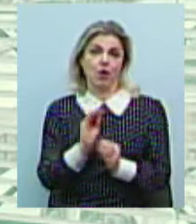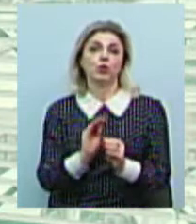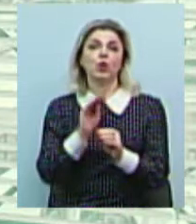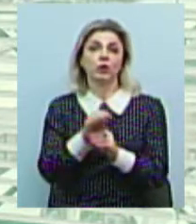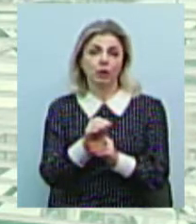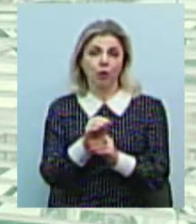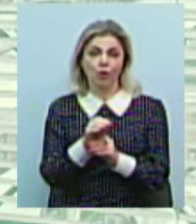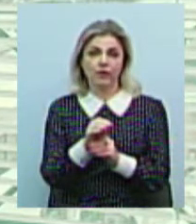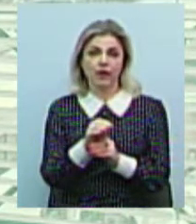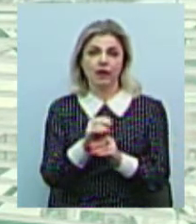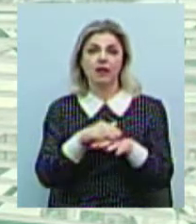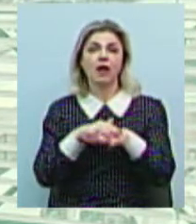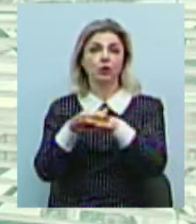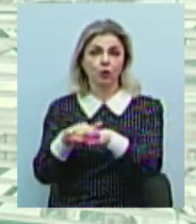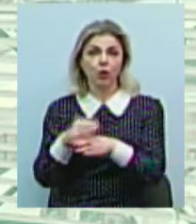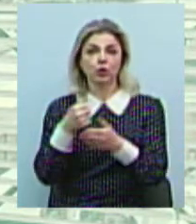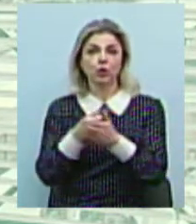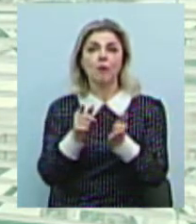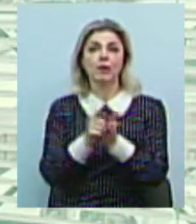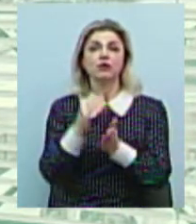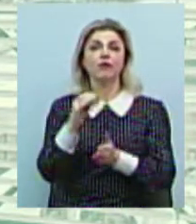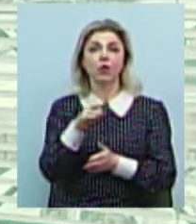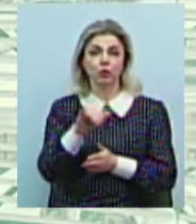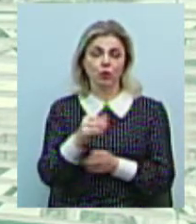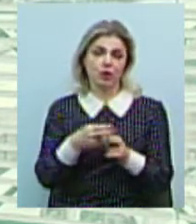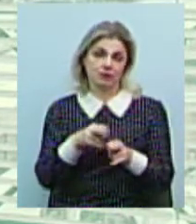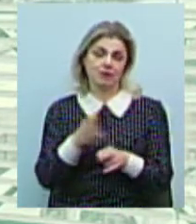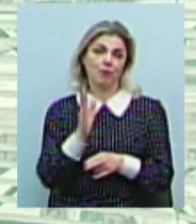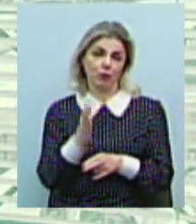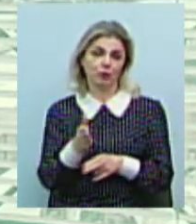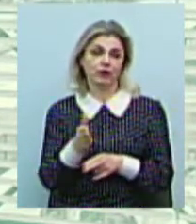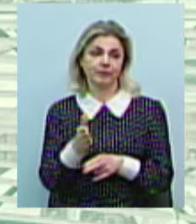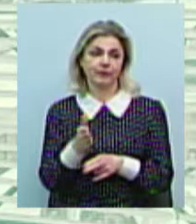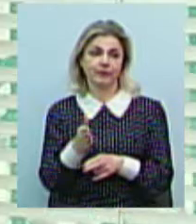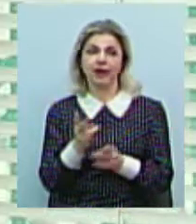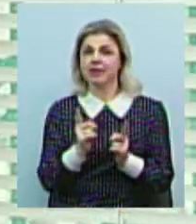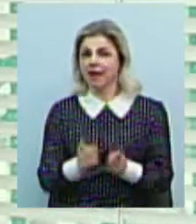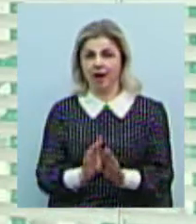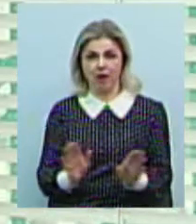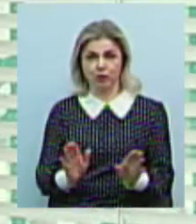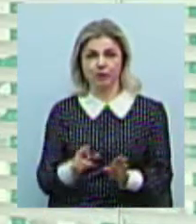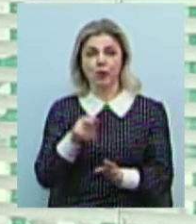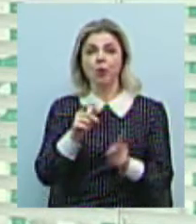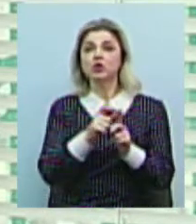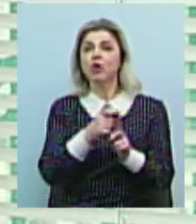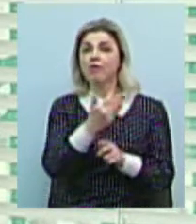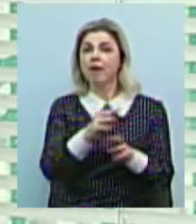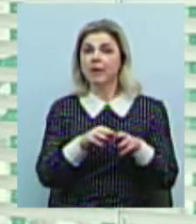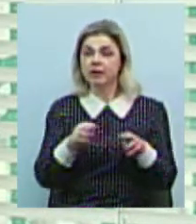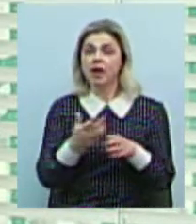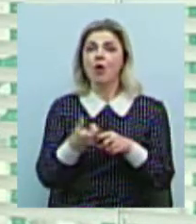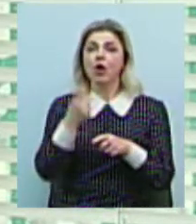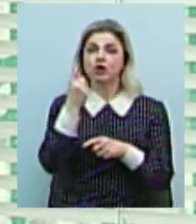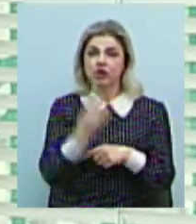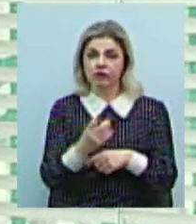додаткові надходження до пенсійного фонду, це буде просто нереальне. За словами Устенка, більш як чверть